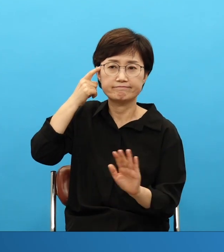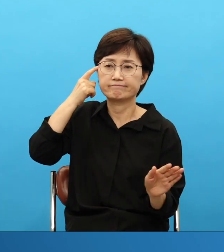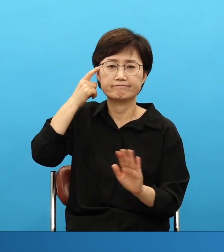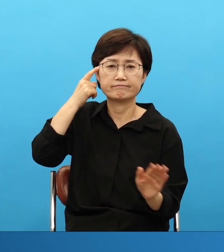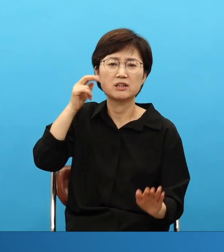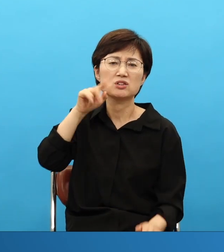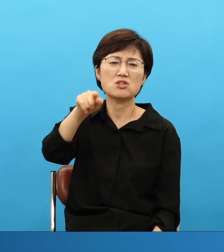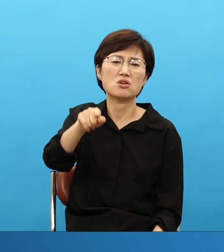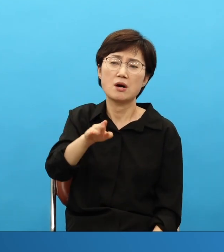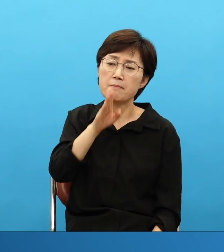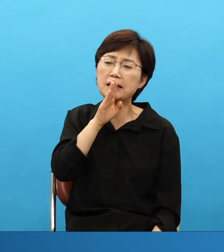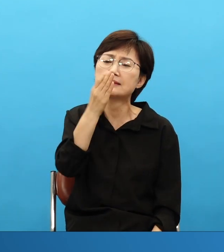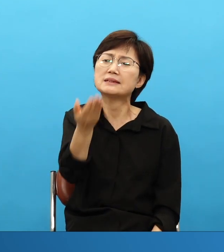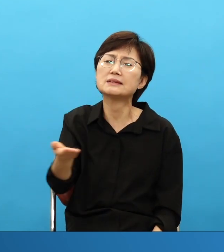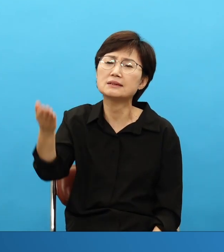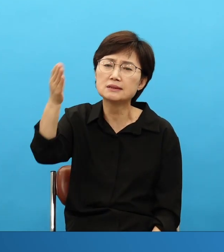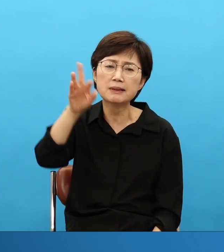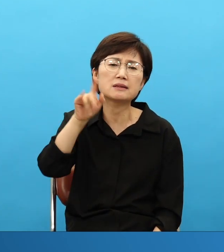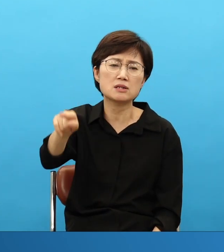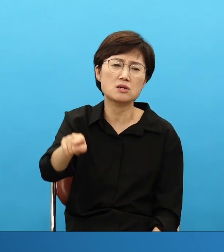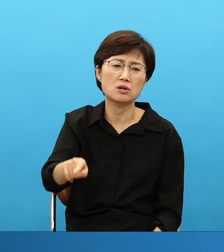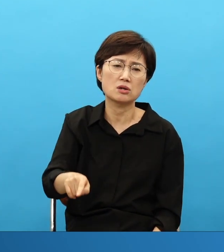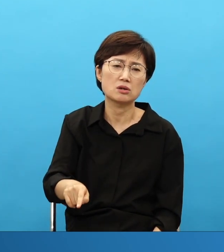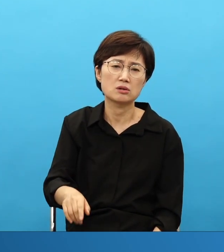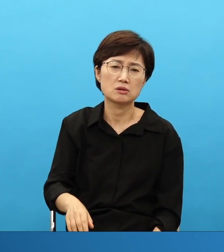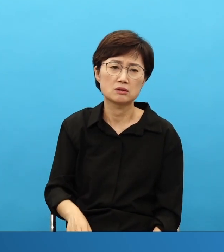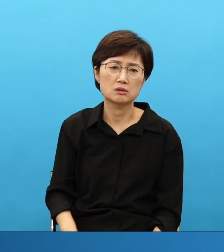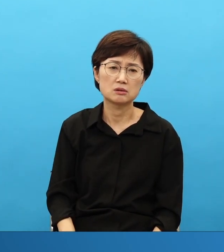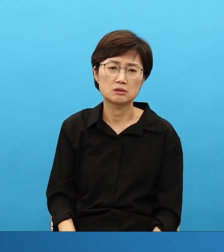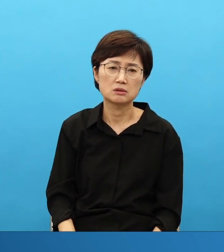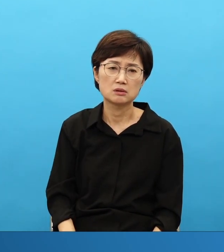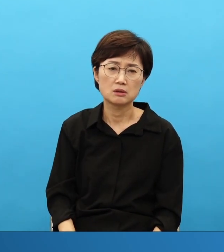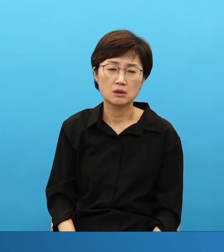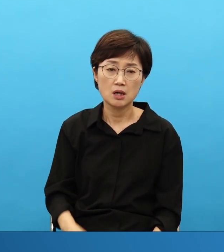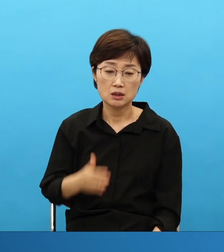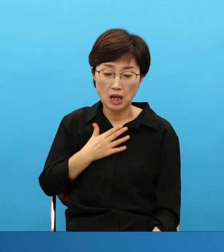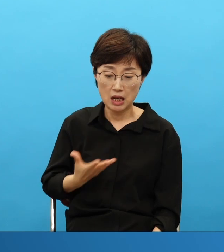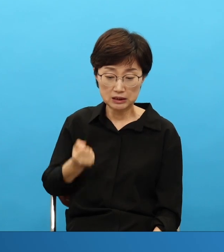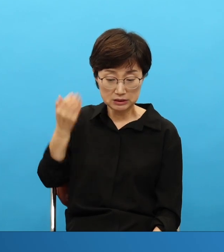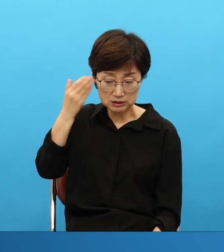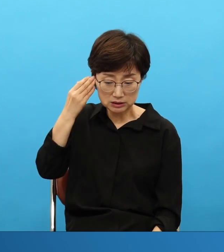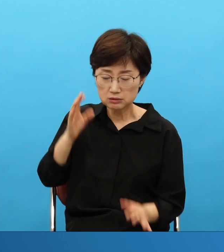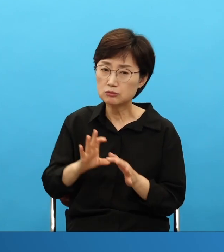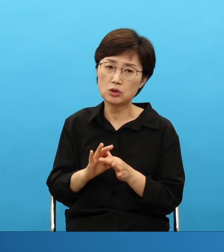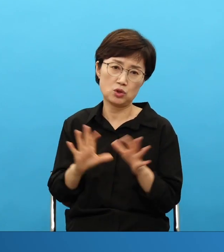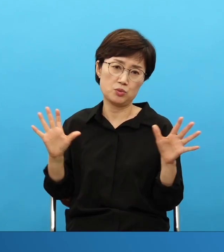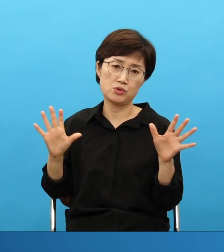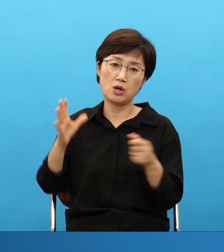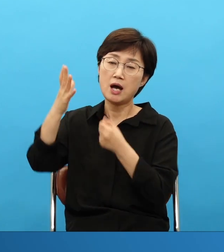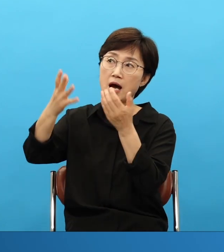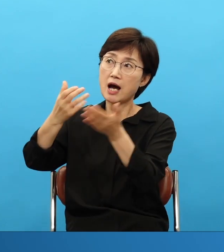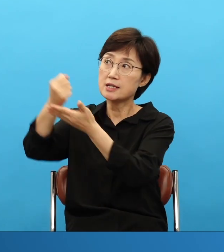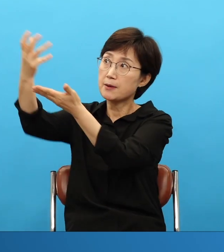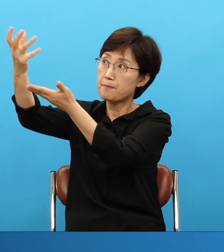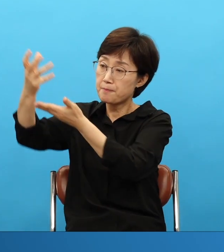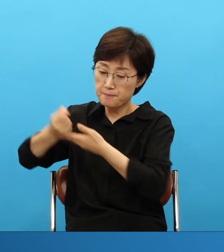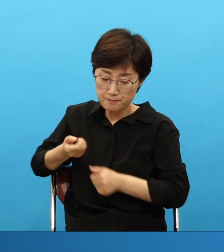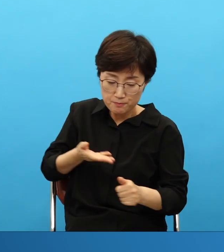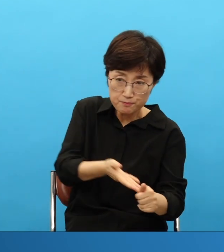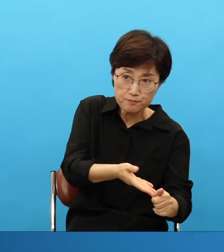말인데 그거는 복음 없는 사람이하는 얘기 전혀 상관없 여러분 하나님의 것을 전달하는 겁 이게